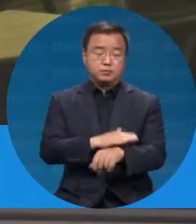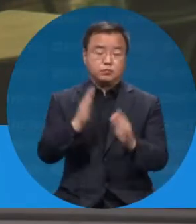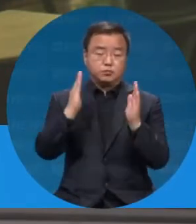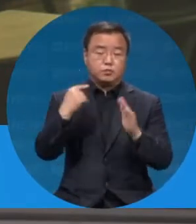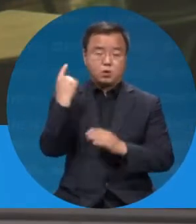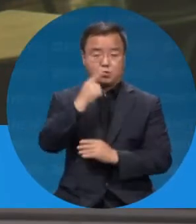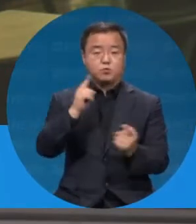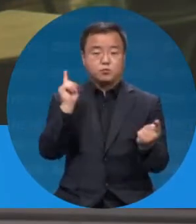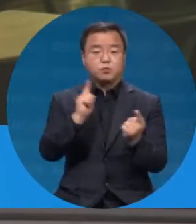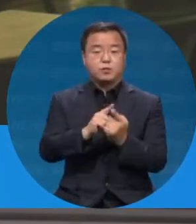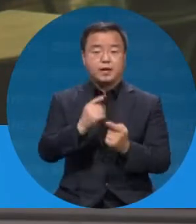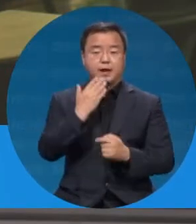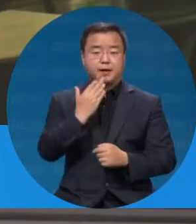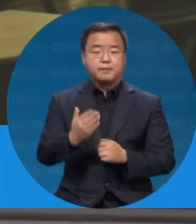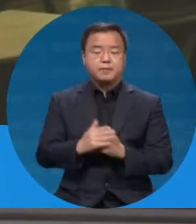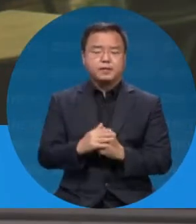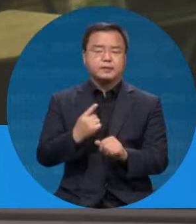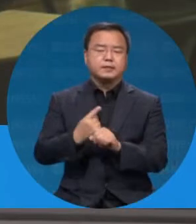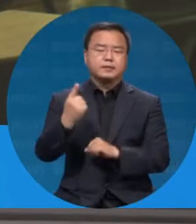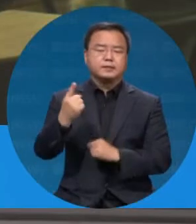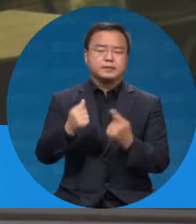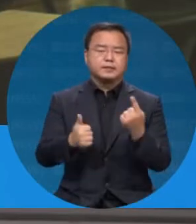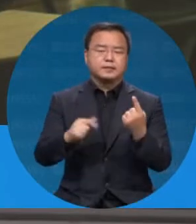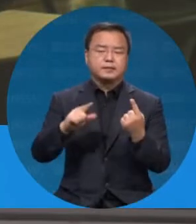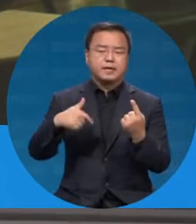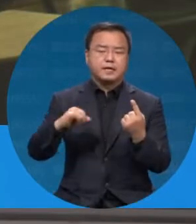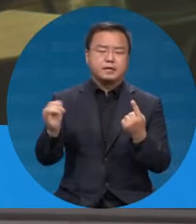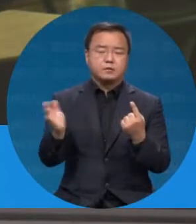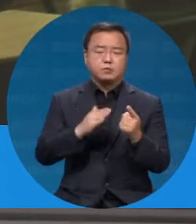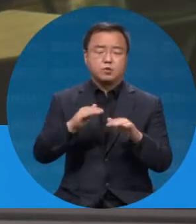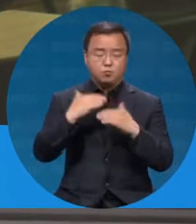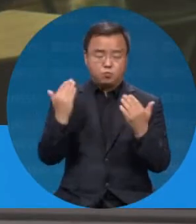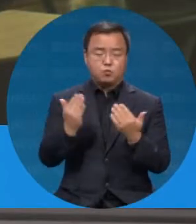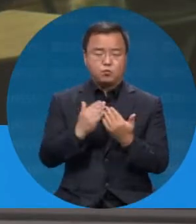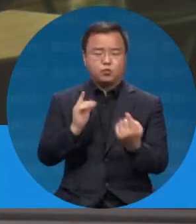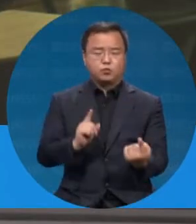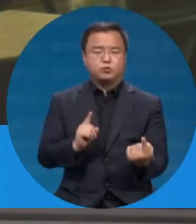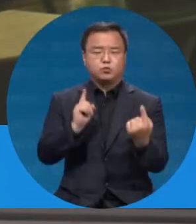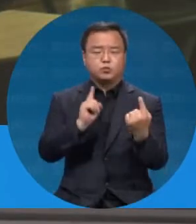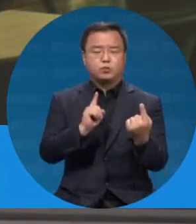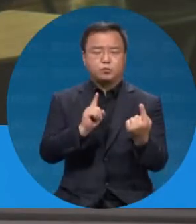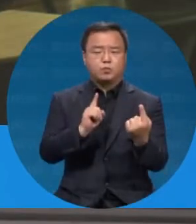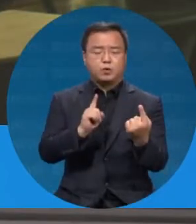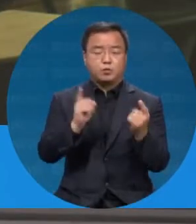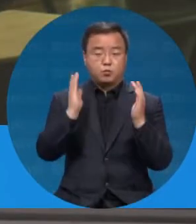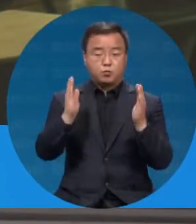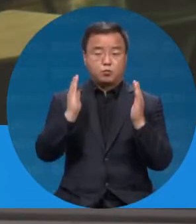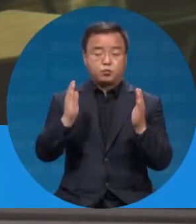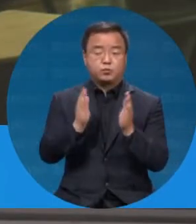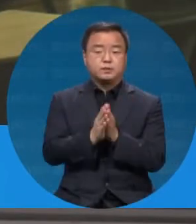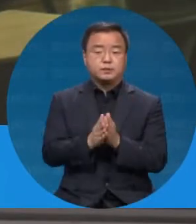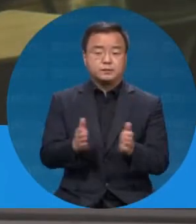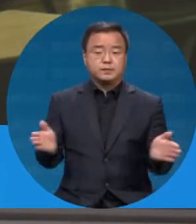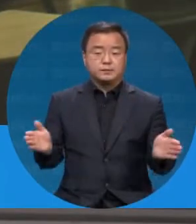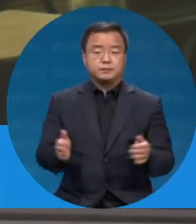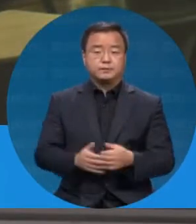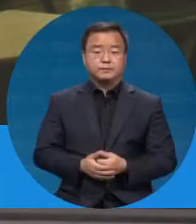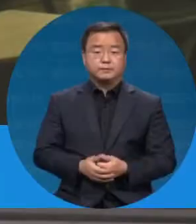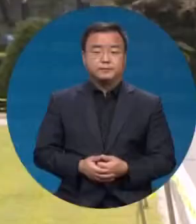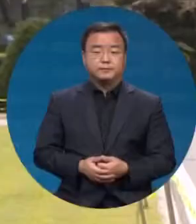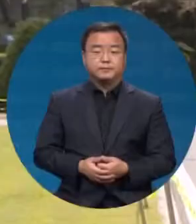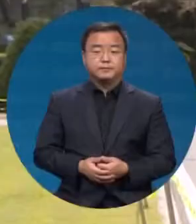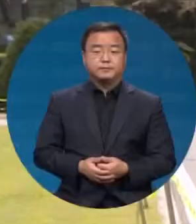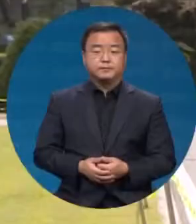진행하고 내년 1학기에 는 전체 대면 수업을 원칙으로 학사가 운영됩니다 박방주 기자 입니다